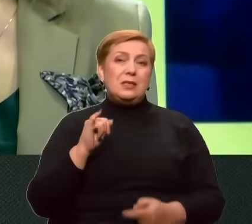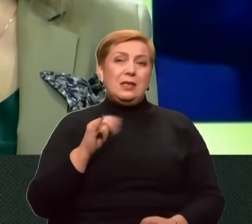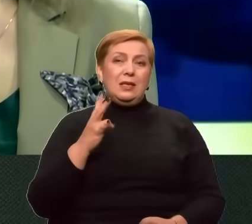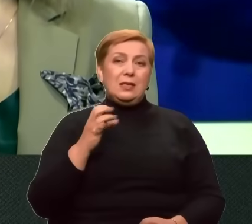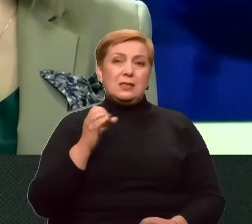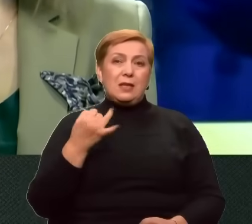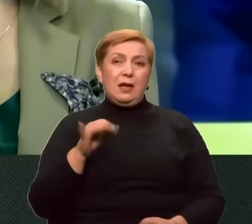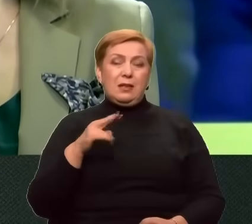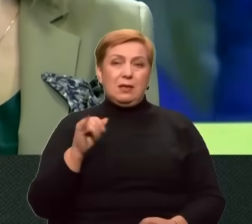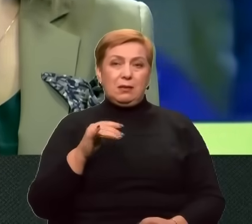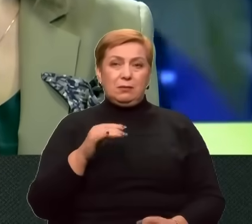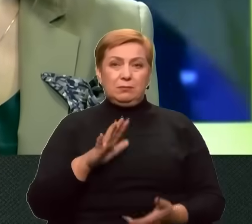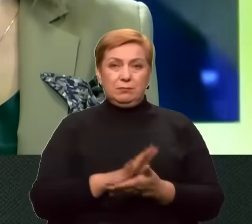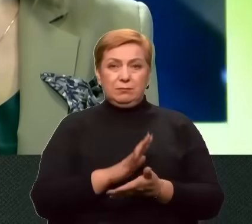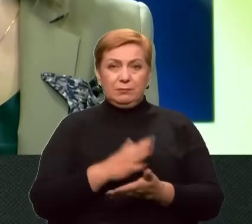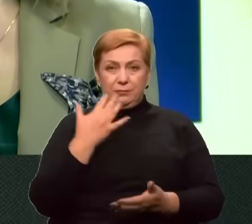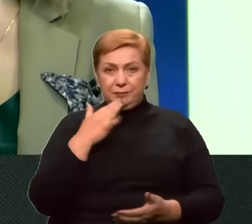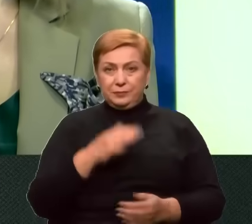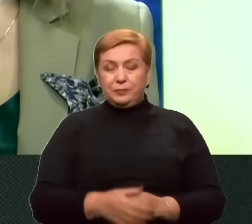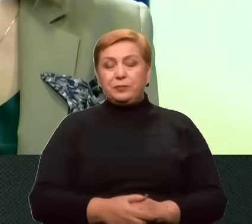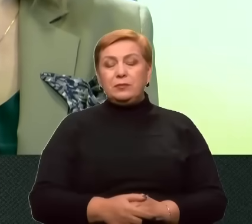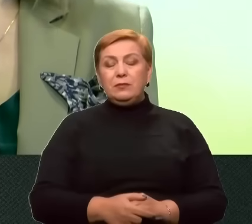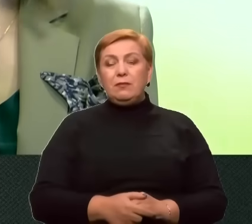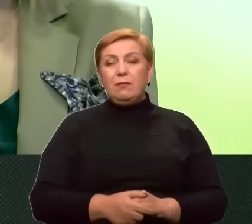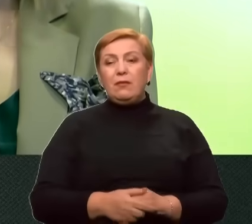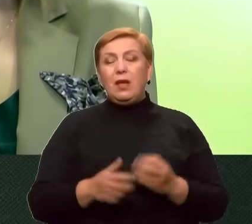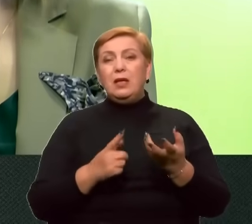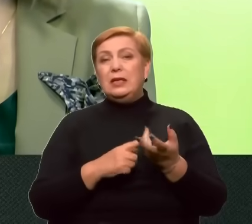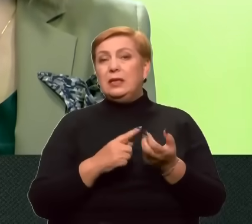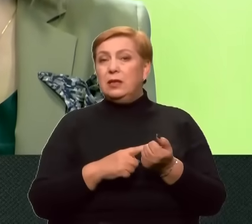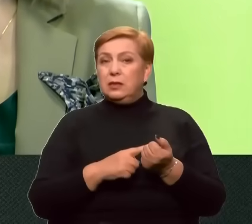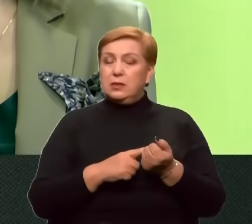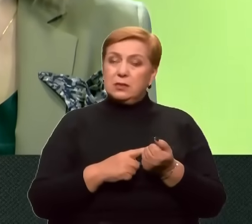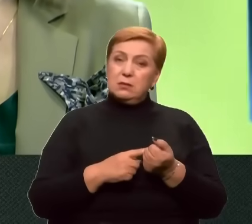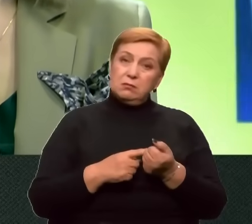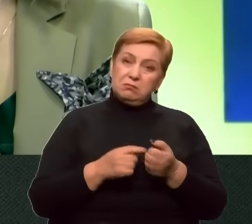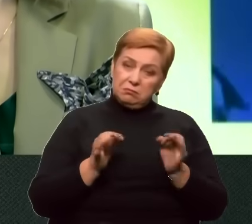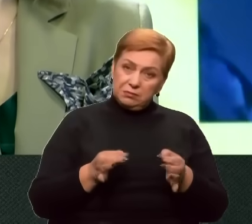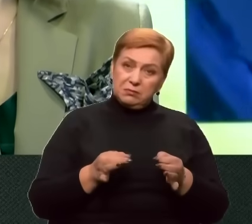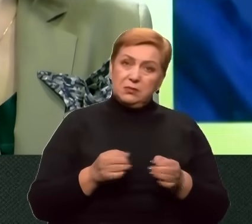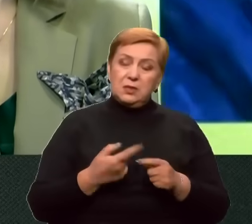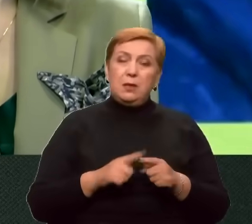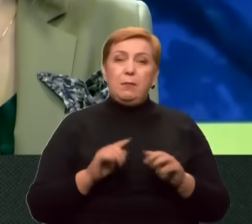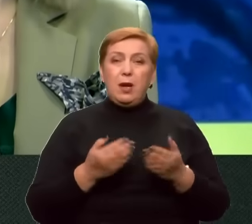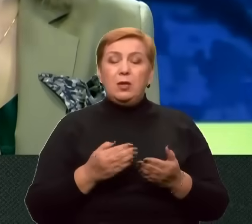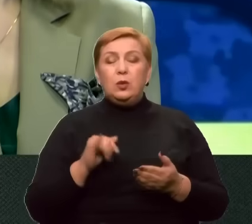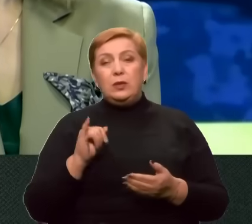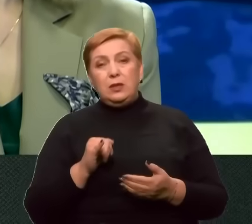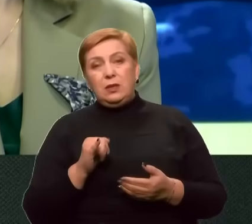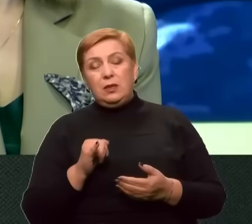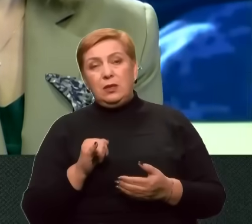Пане Дмитре, і про кількість хочу почути вашу думку, чи дійсно їх замало, і про те, що у нинішніх погодних умовах використання